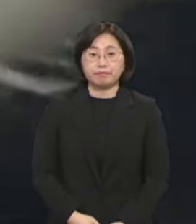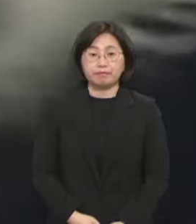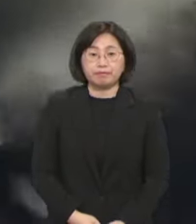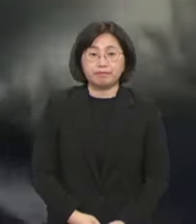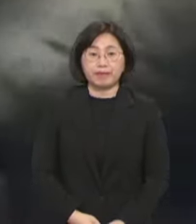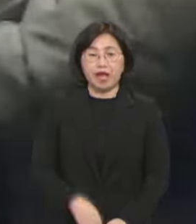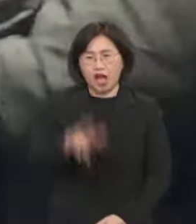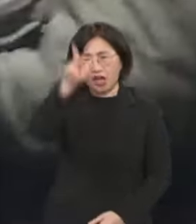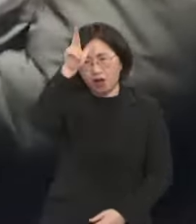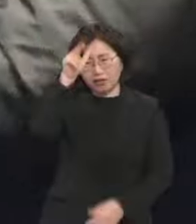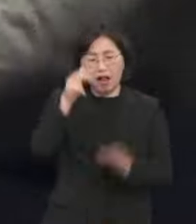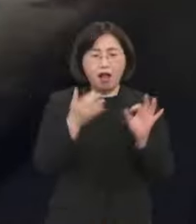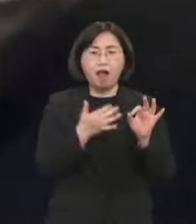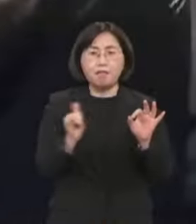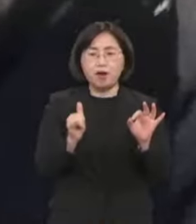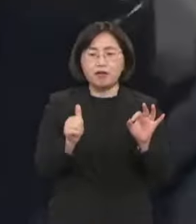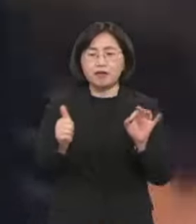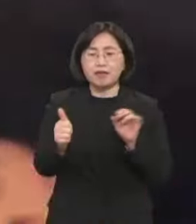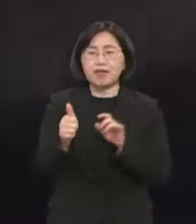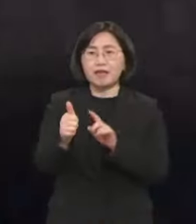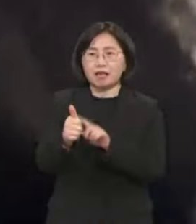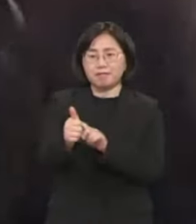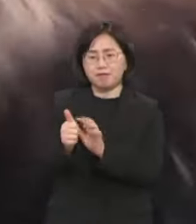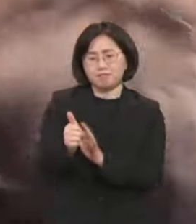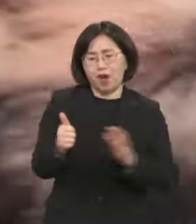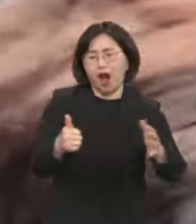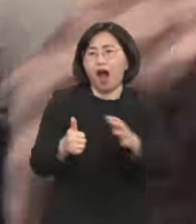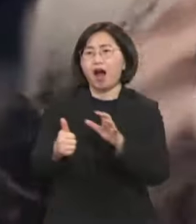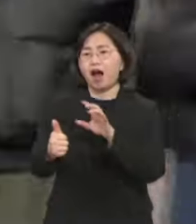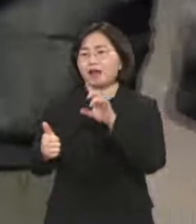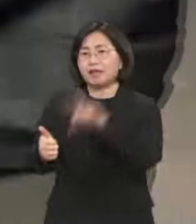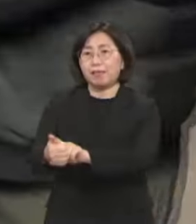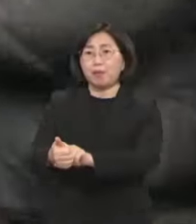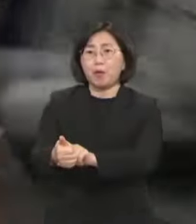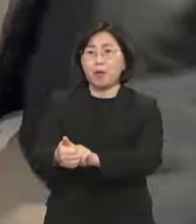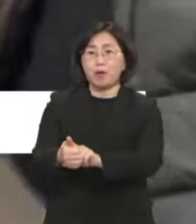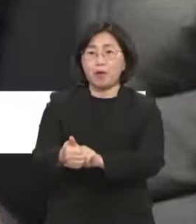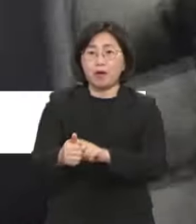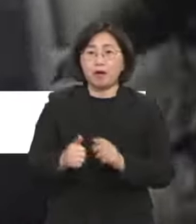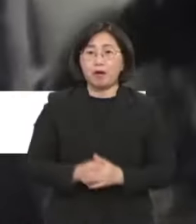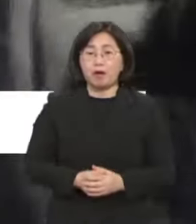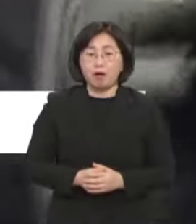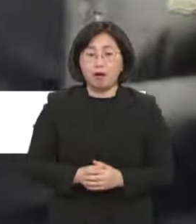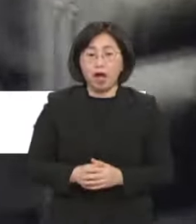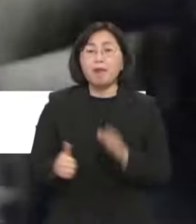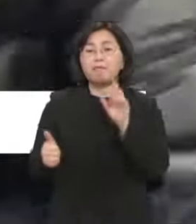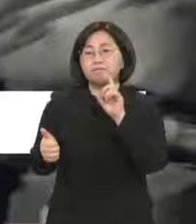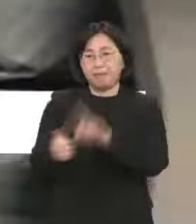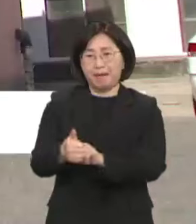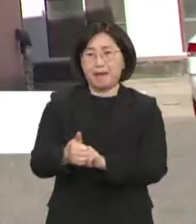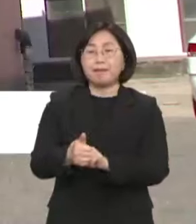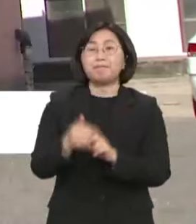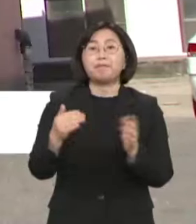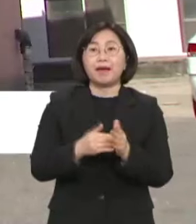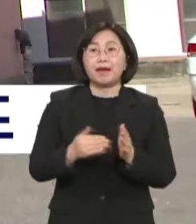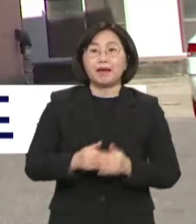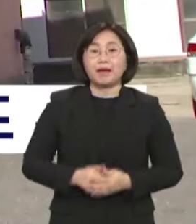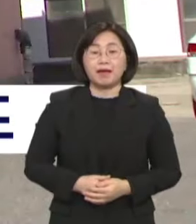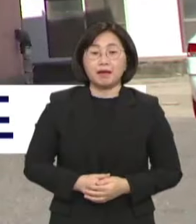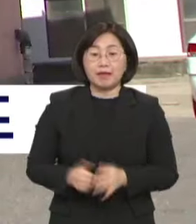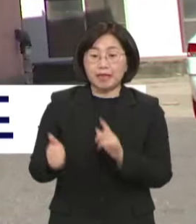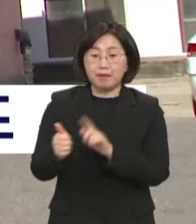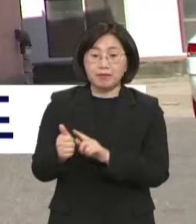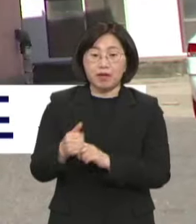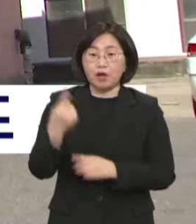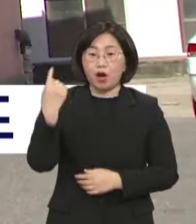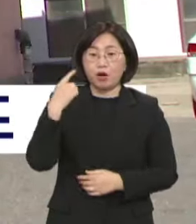10명 넘는 경찰들이 한 40대 남성을 에워싸 체포합니다. 네, 검거했어요. 바로 빨리. 이